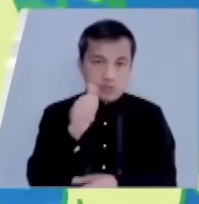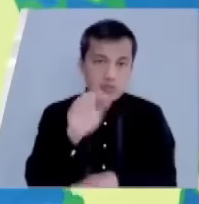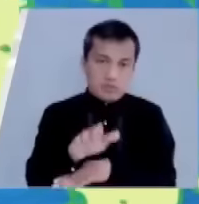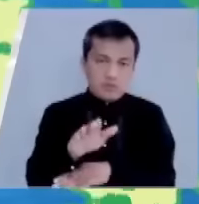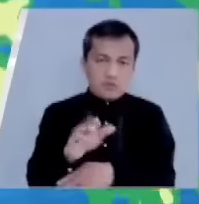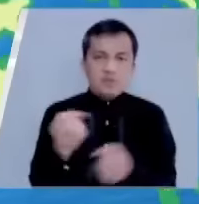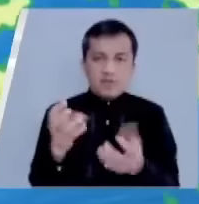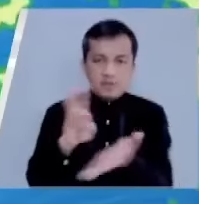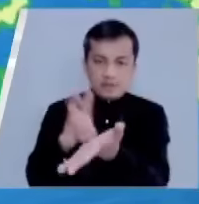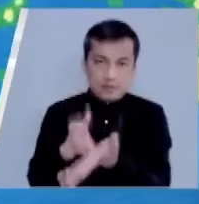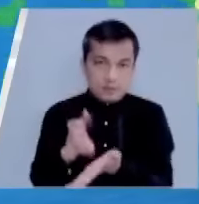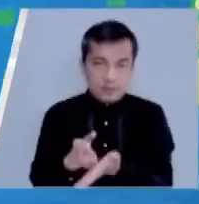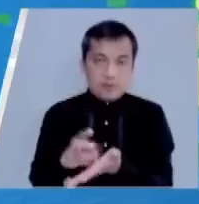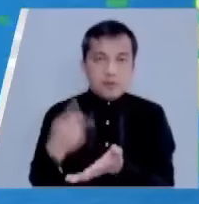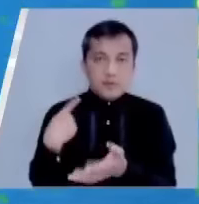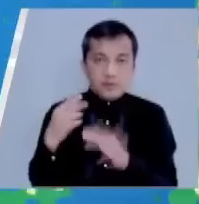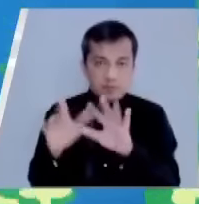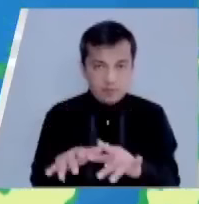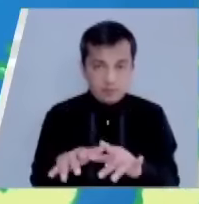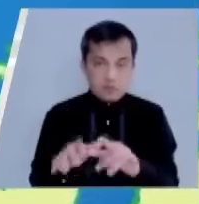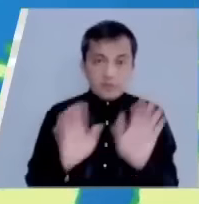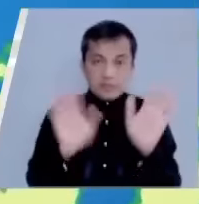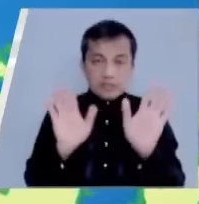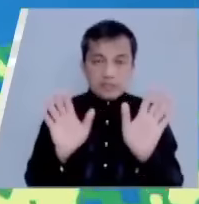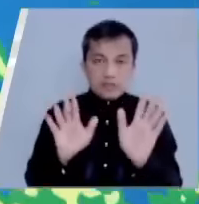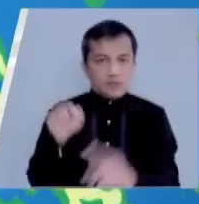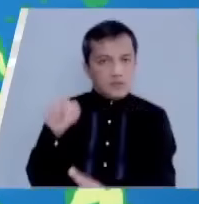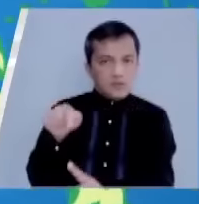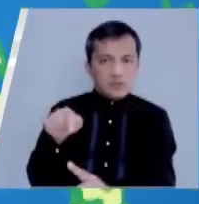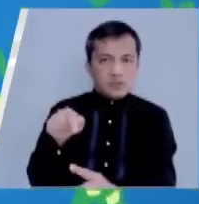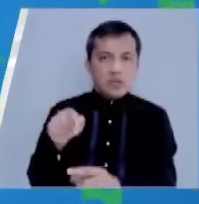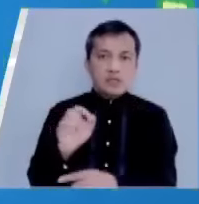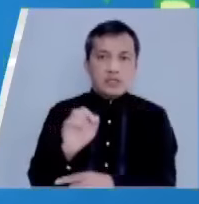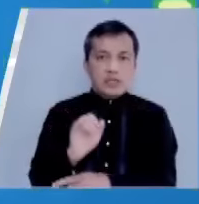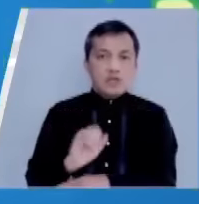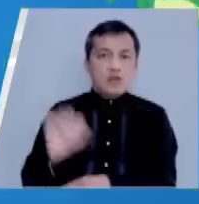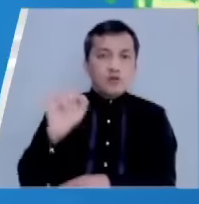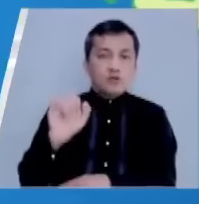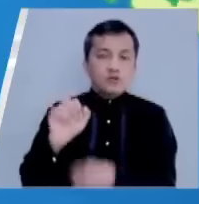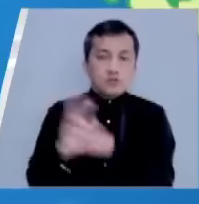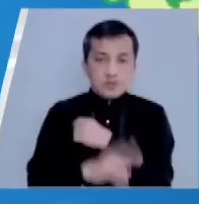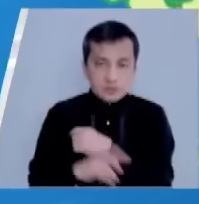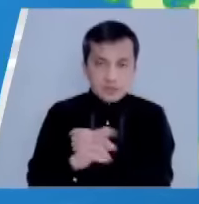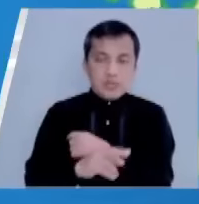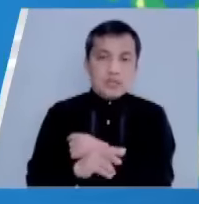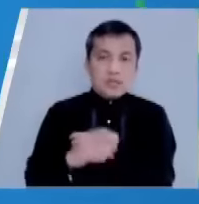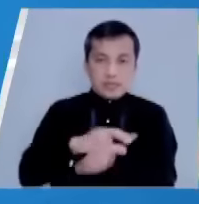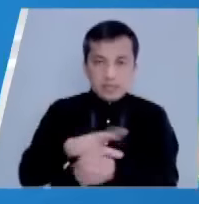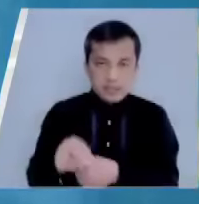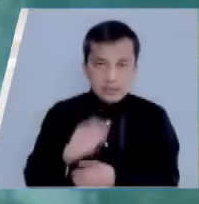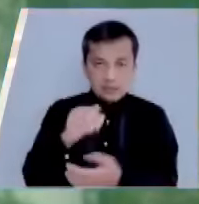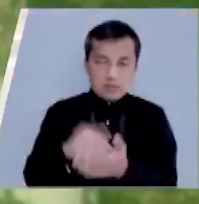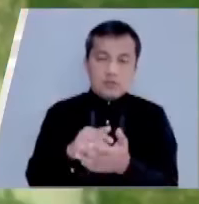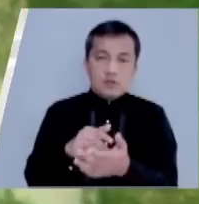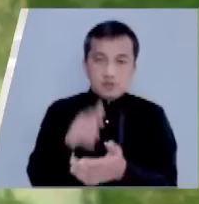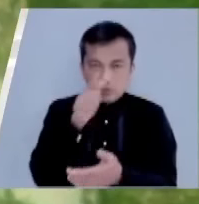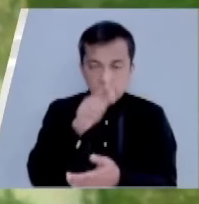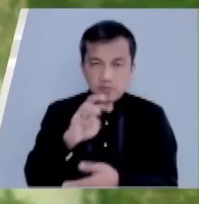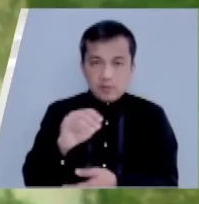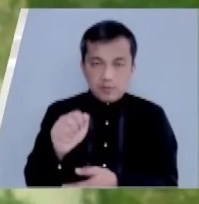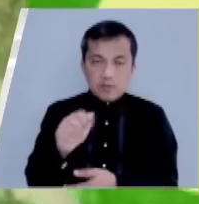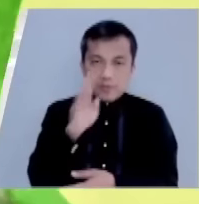ang makakaranas ng pag-ulan pagdating ng Linggo, partikular sa Ilocos Region, Cagayan Valley, Central Luzon, Mimaropa at Bicol Region. May chance rin ang heavy